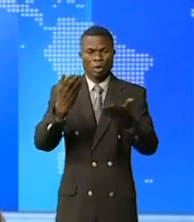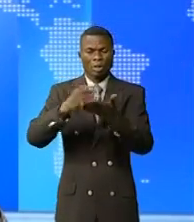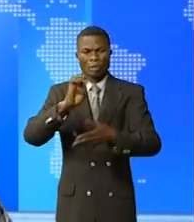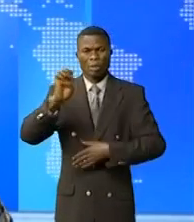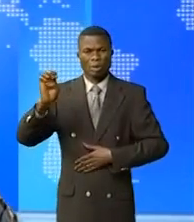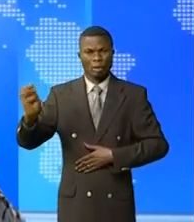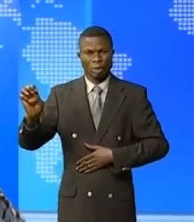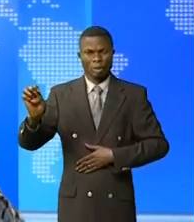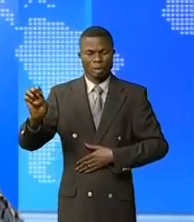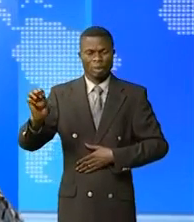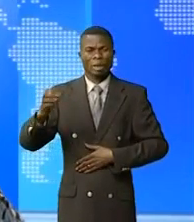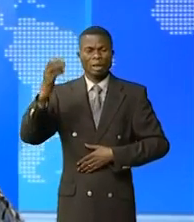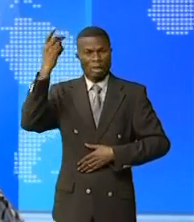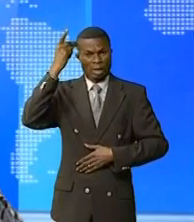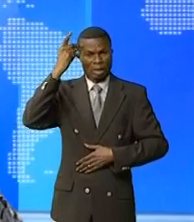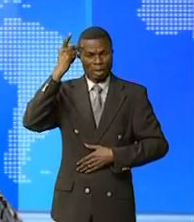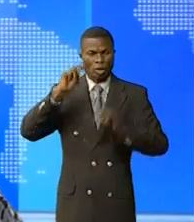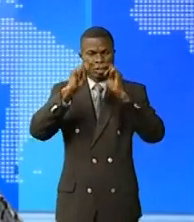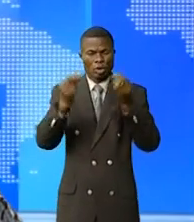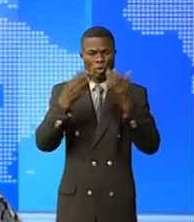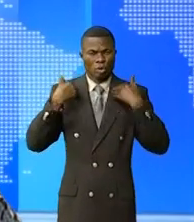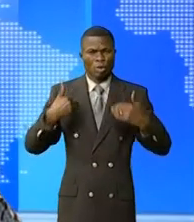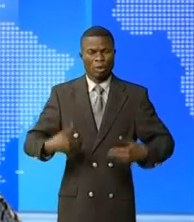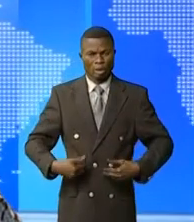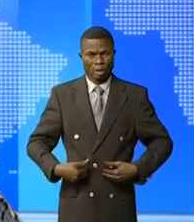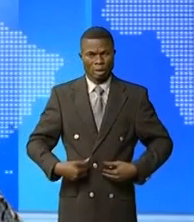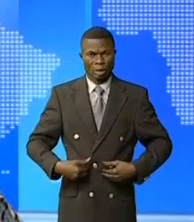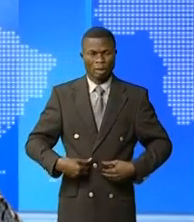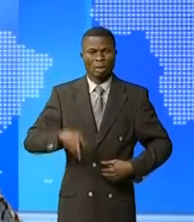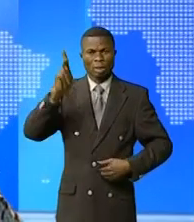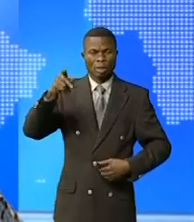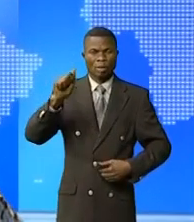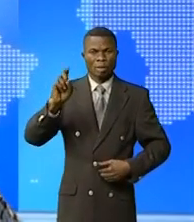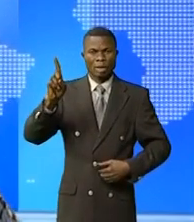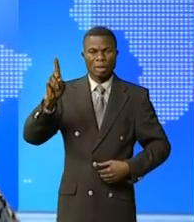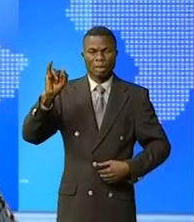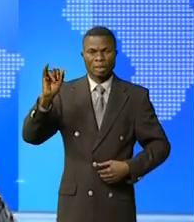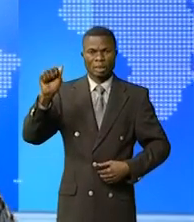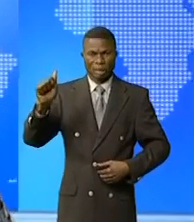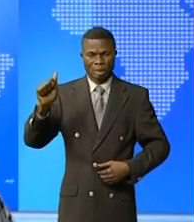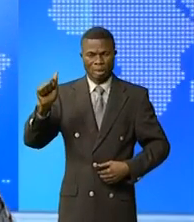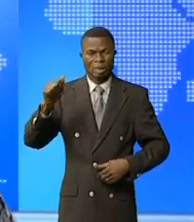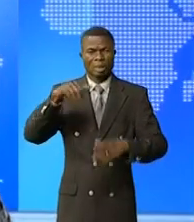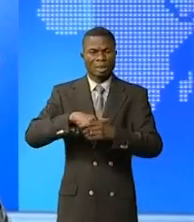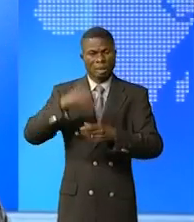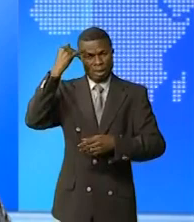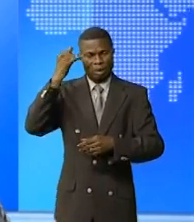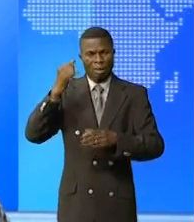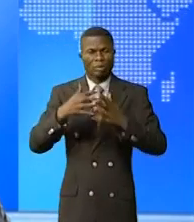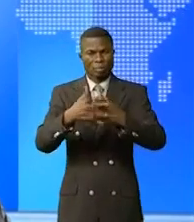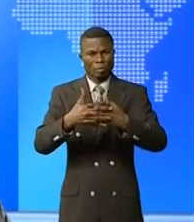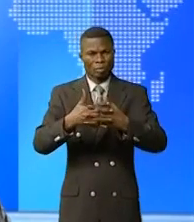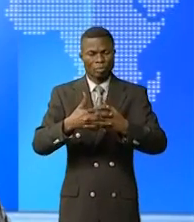est de la capitale la structure sanitaire Padia Hospital, cela dans le cadre du